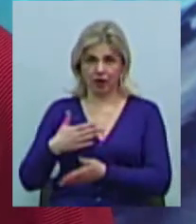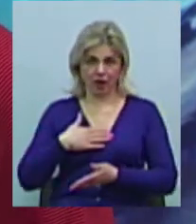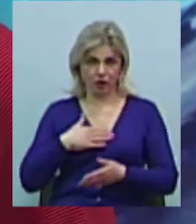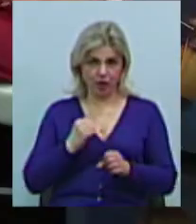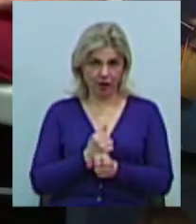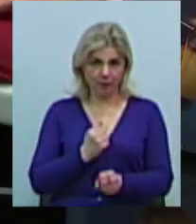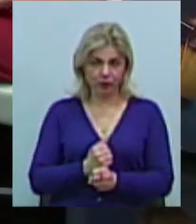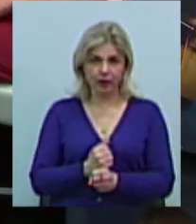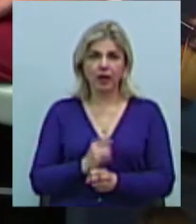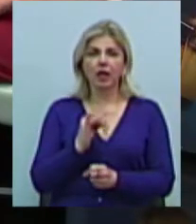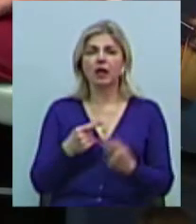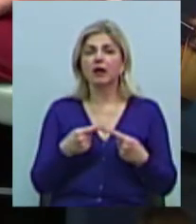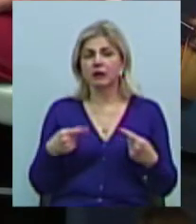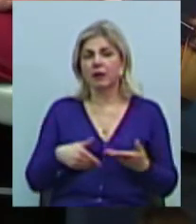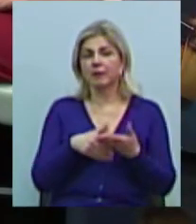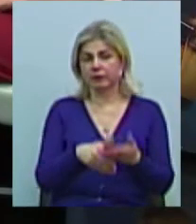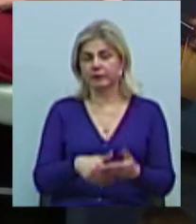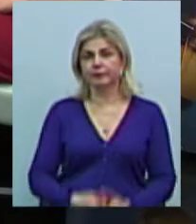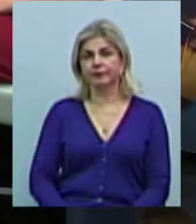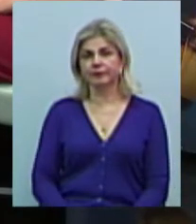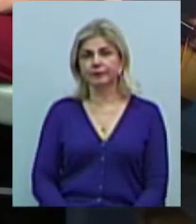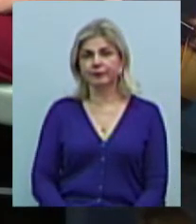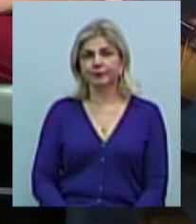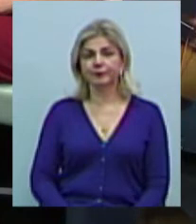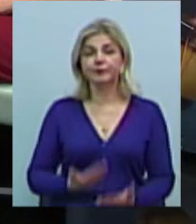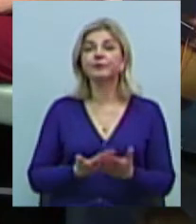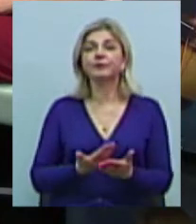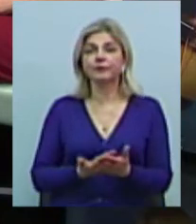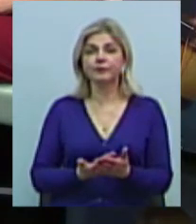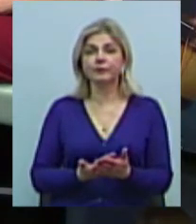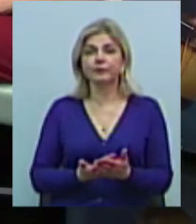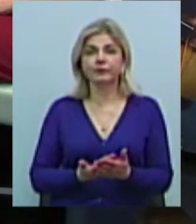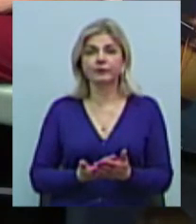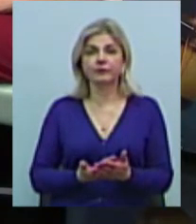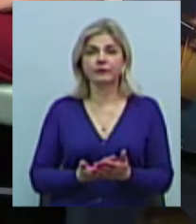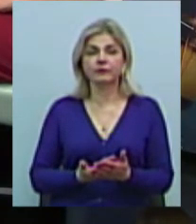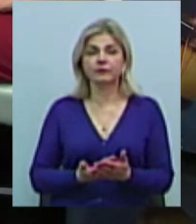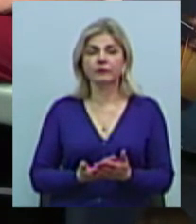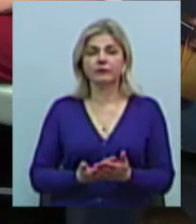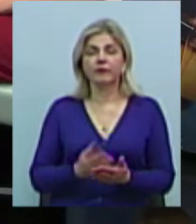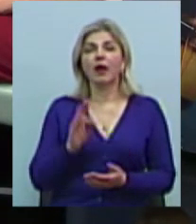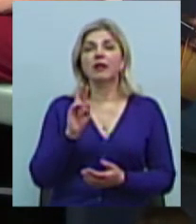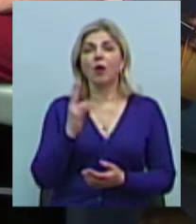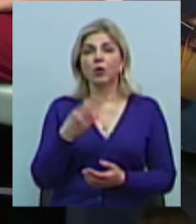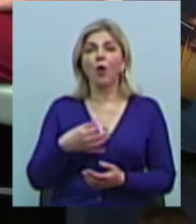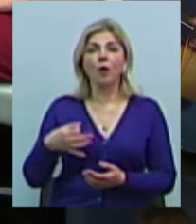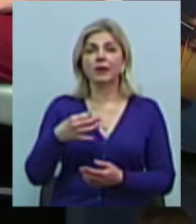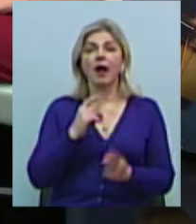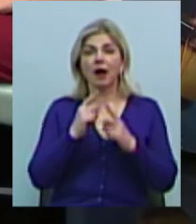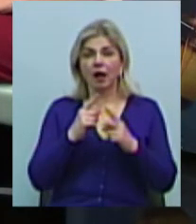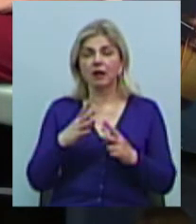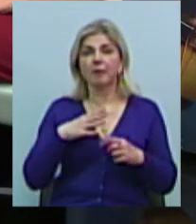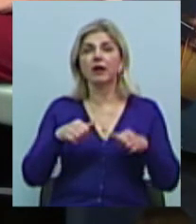і всіляко сприяють цьому. Так, наприклад, Миколаївською обласною радою була прийнята